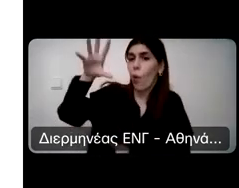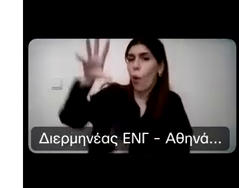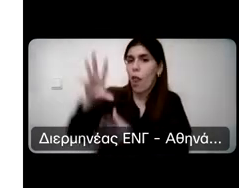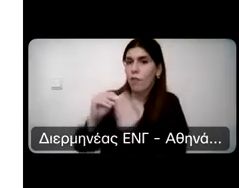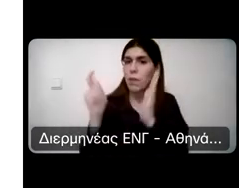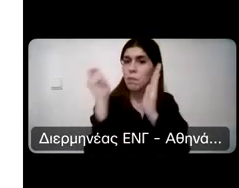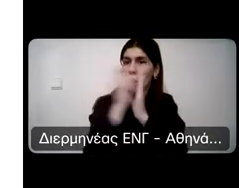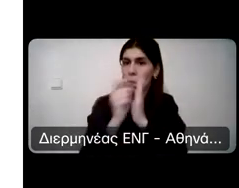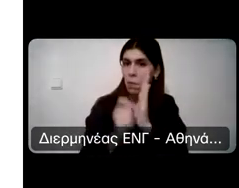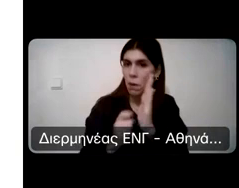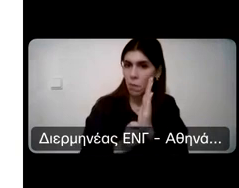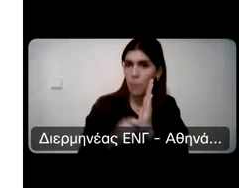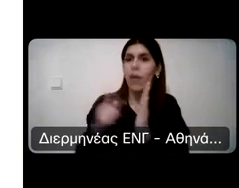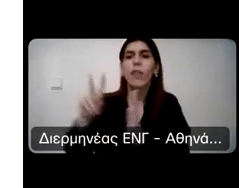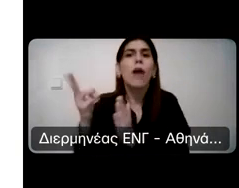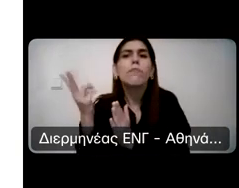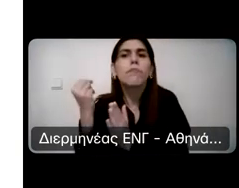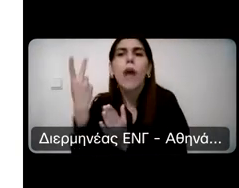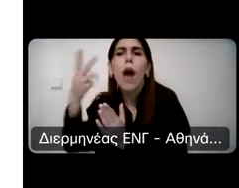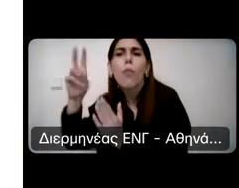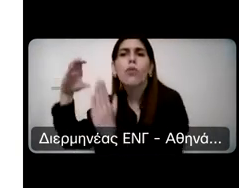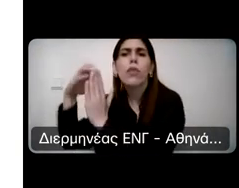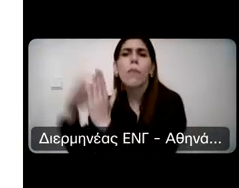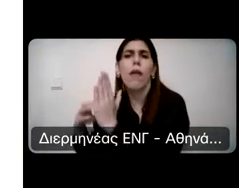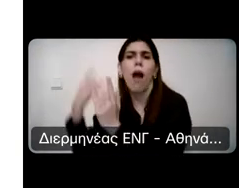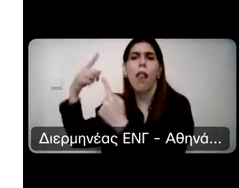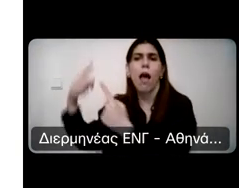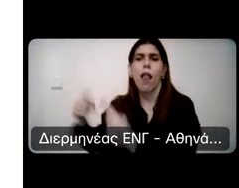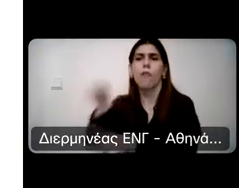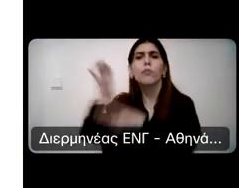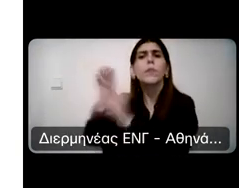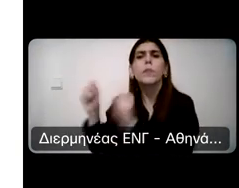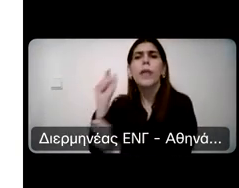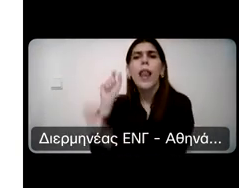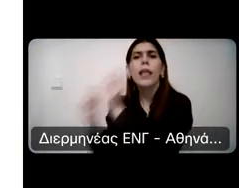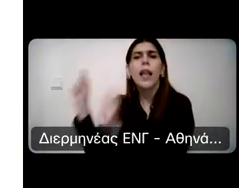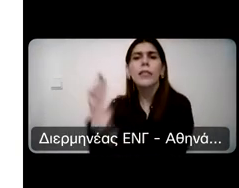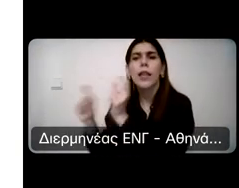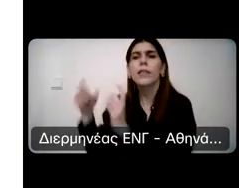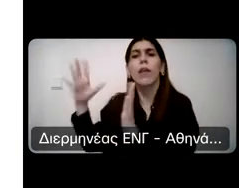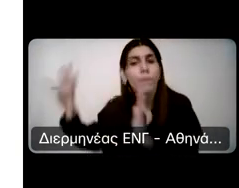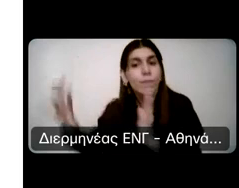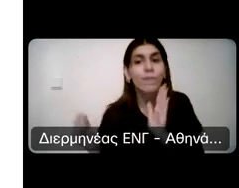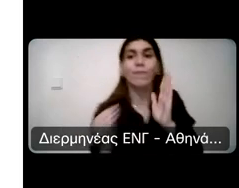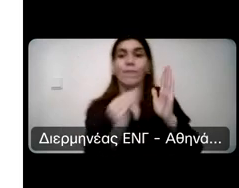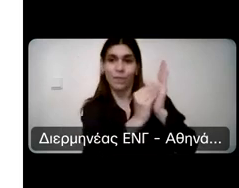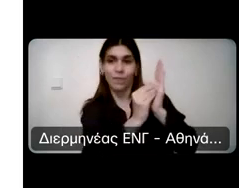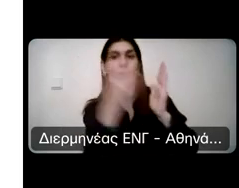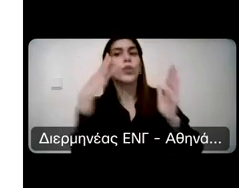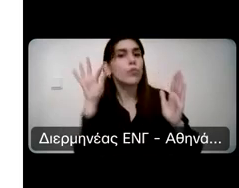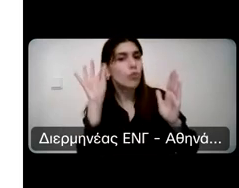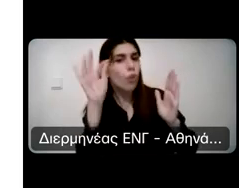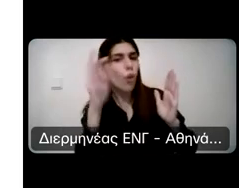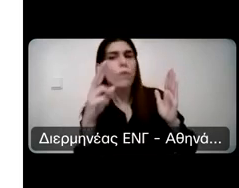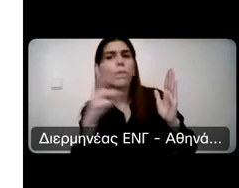κειμένων, έλειξε σε επικοδομητικές προτάσεις, η εφαρμογή των οποίων και στους χρήστες. Το